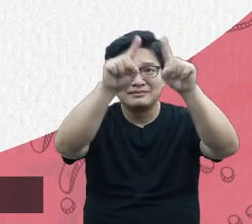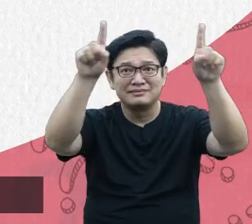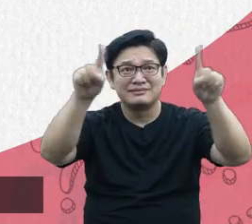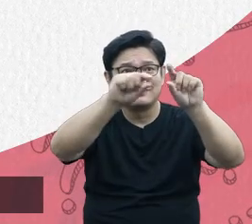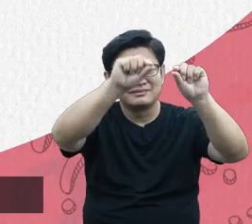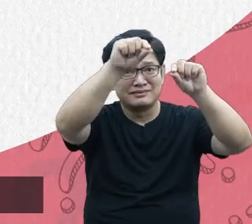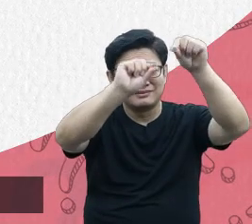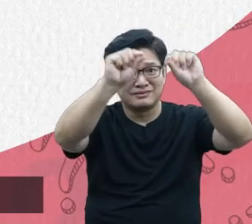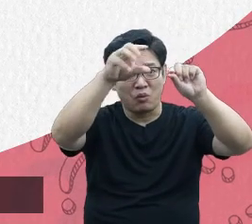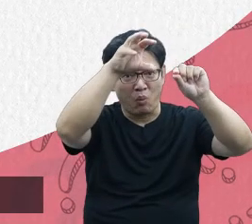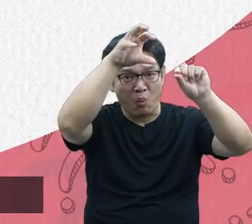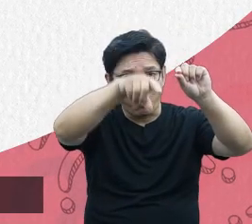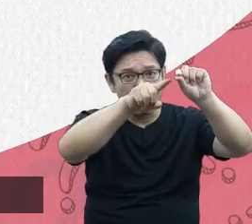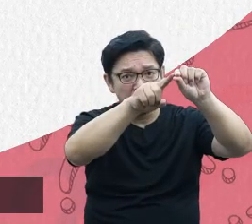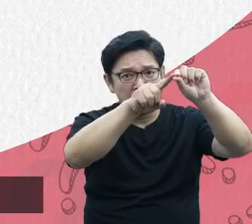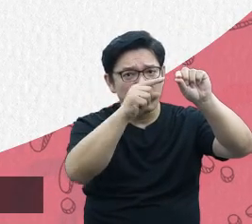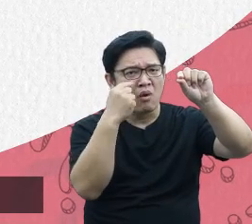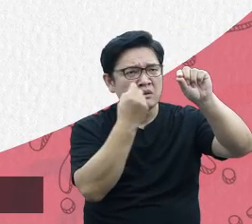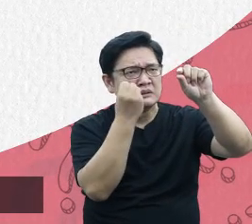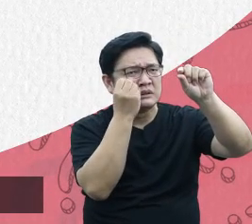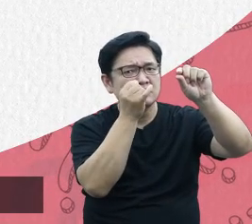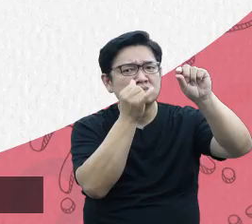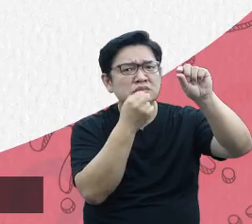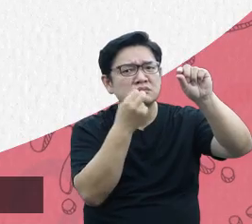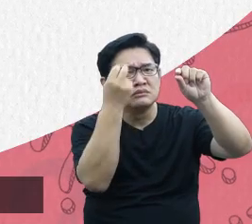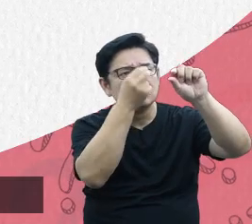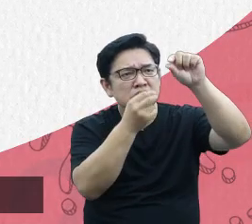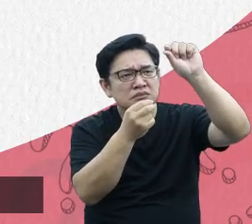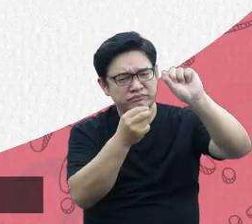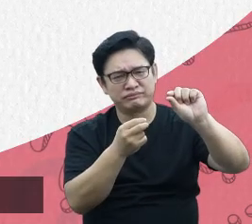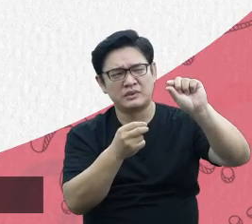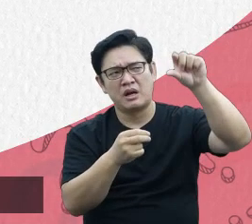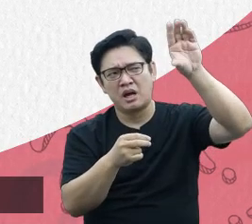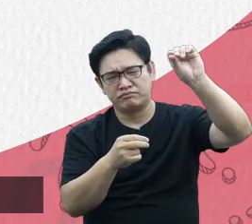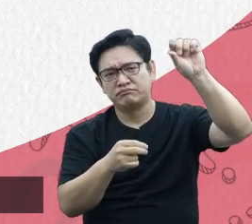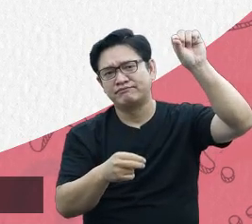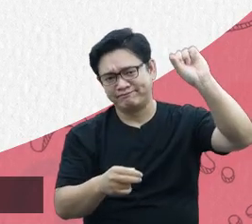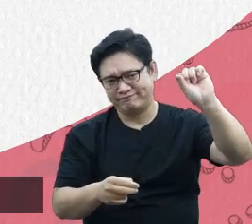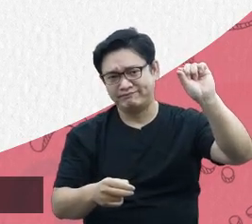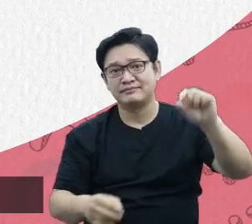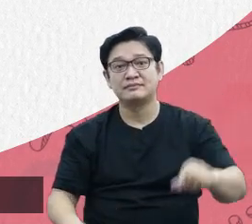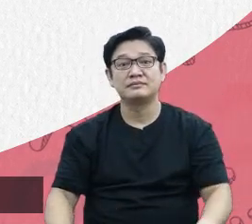전기가 이상한 기미를 보일 때는 누전 차단기를 내립니다.